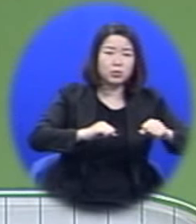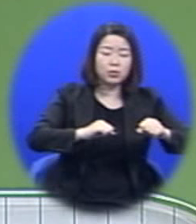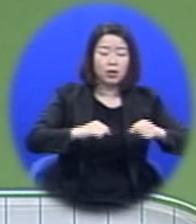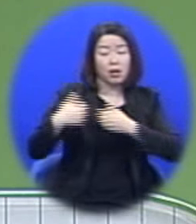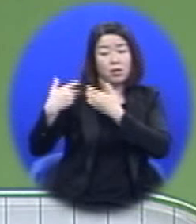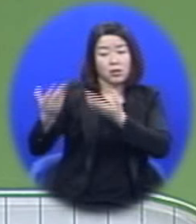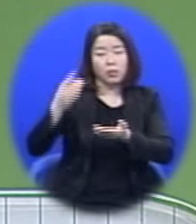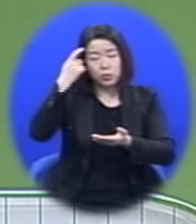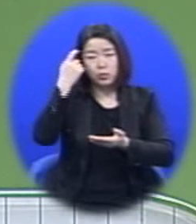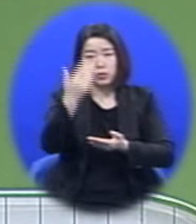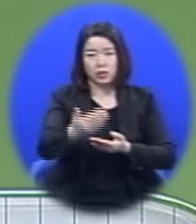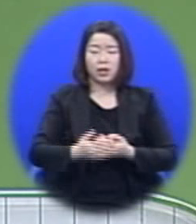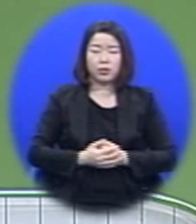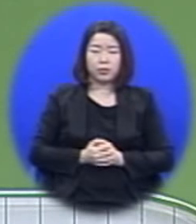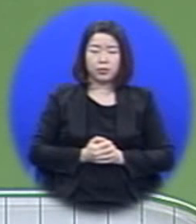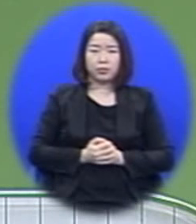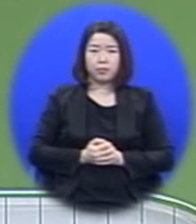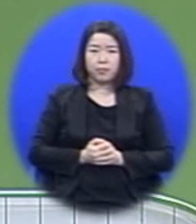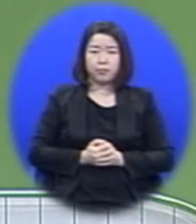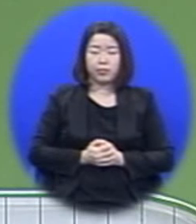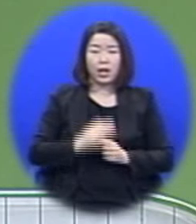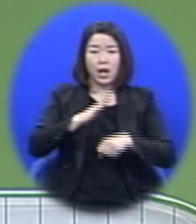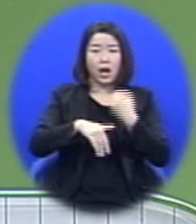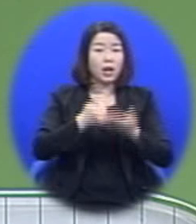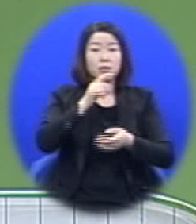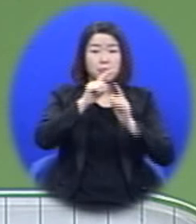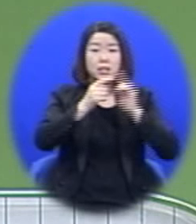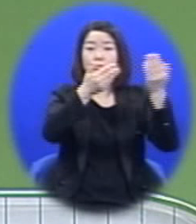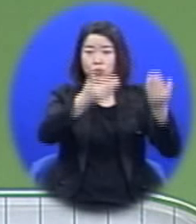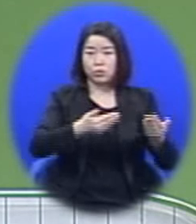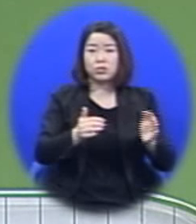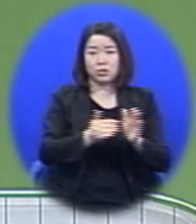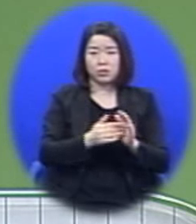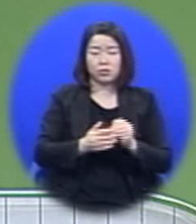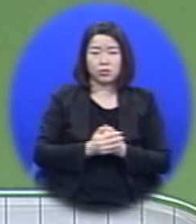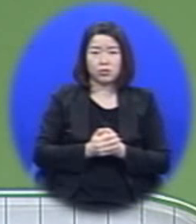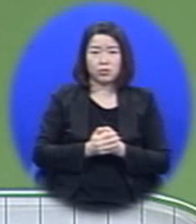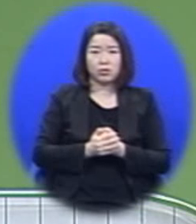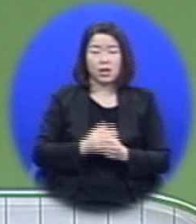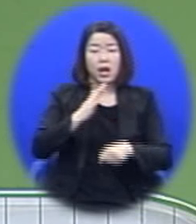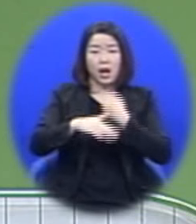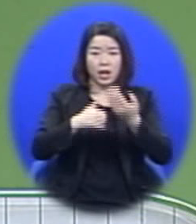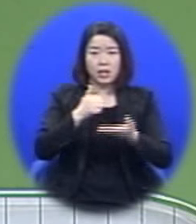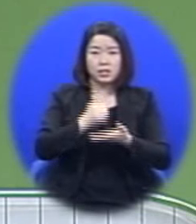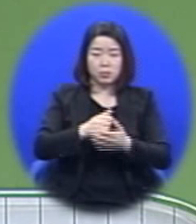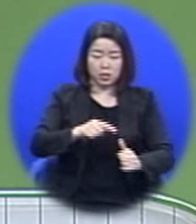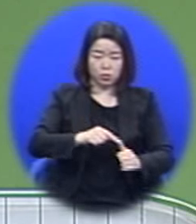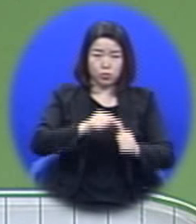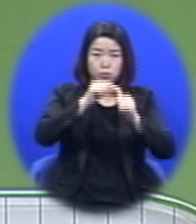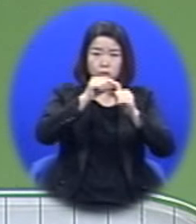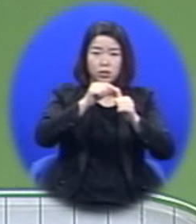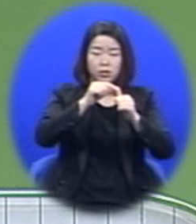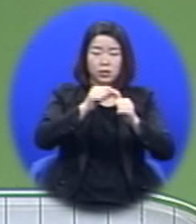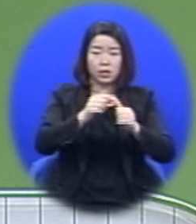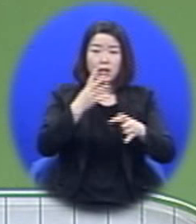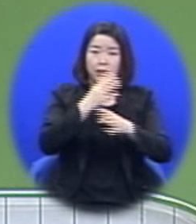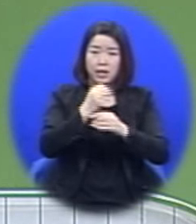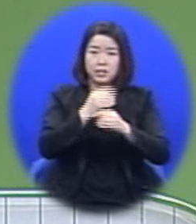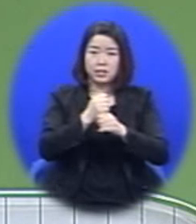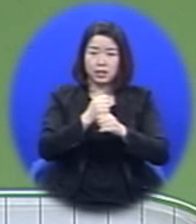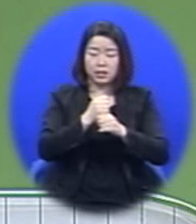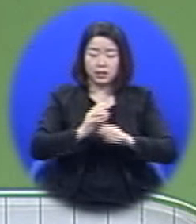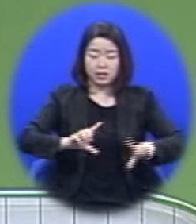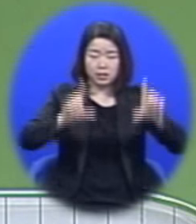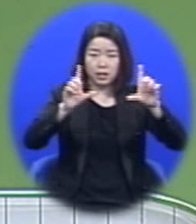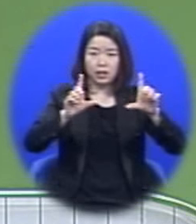두시는 거죠? 하나님 말씀하셨어요. 하나님이 구원할 자를 한 사람도